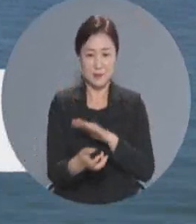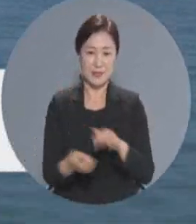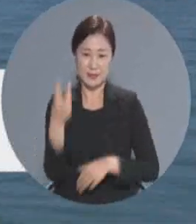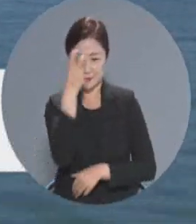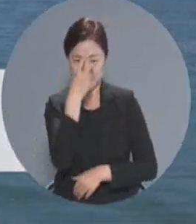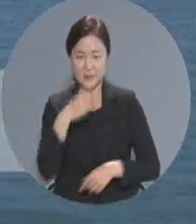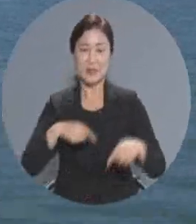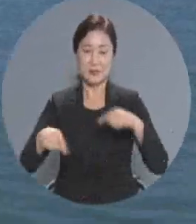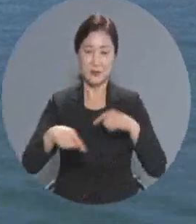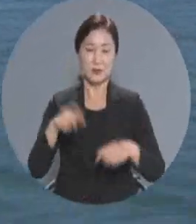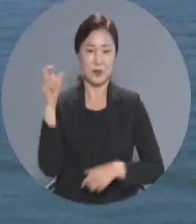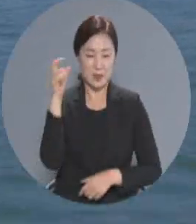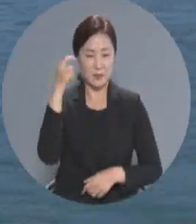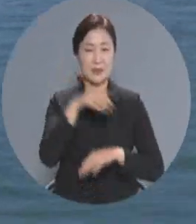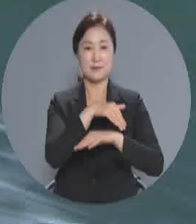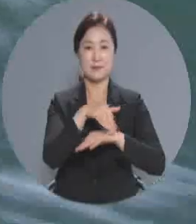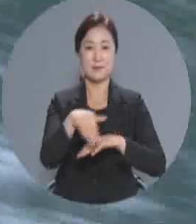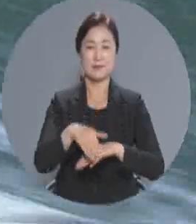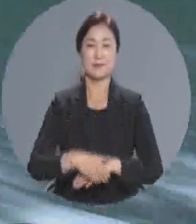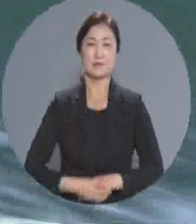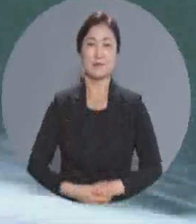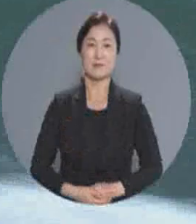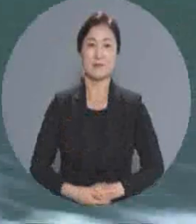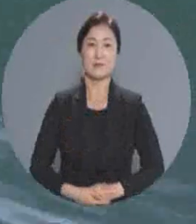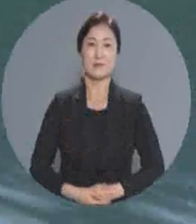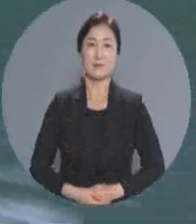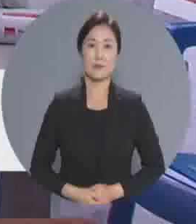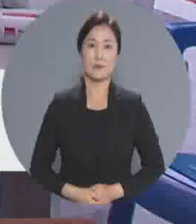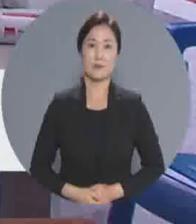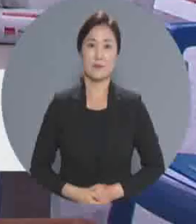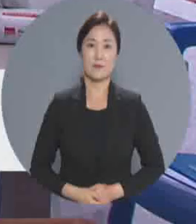현장 지도를 강화할 계획입니다.